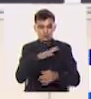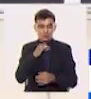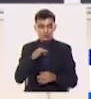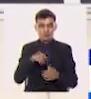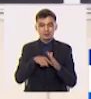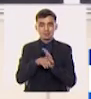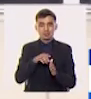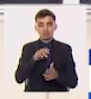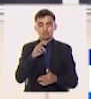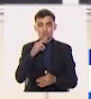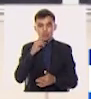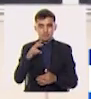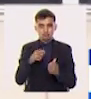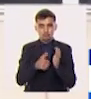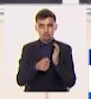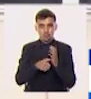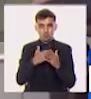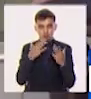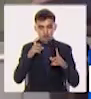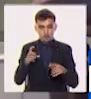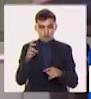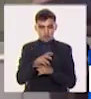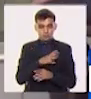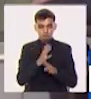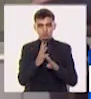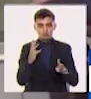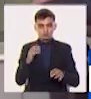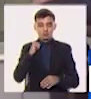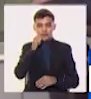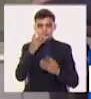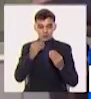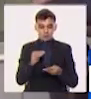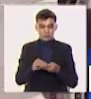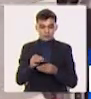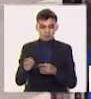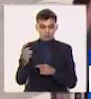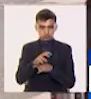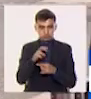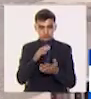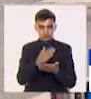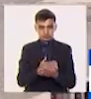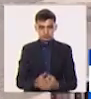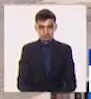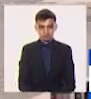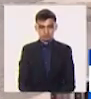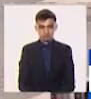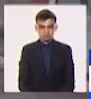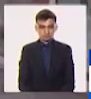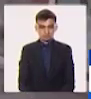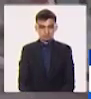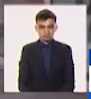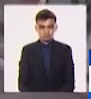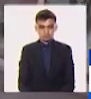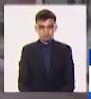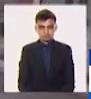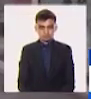кей күндері 600-ге жуық адам келеді екен. Тіпті кезегі жетпей ертеңгі күні қайта келгендер де бар болып шықты. Кеше тұрмай қойыңыз,